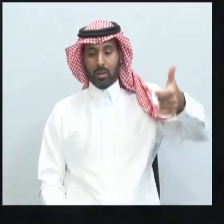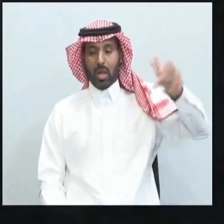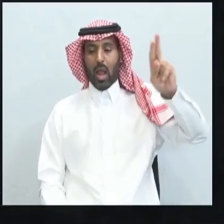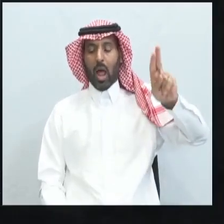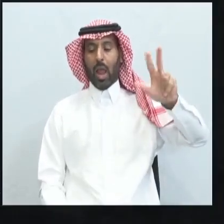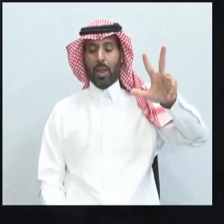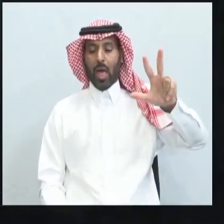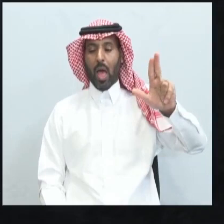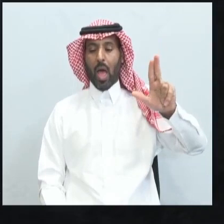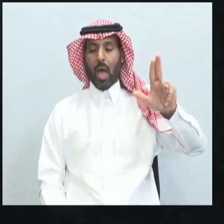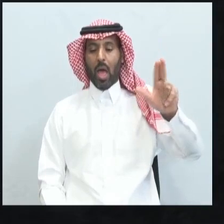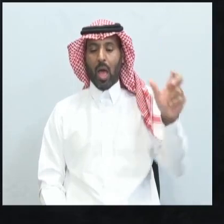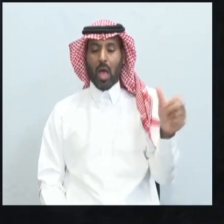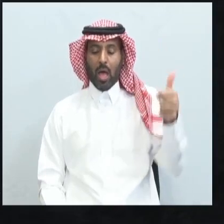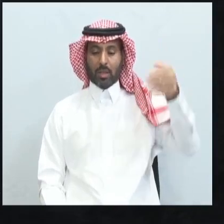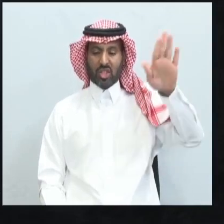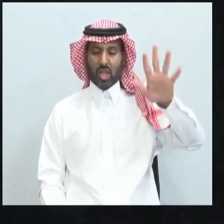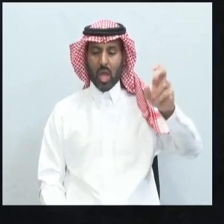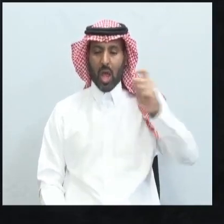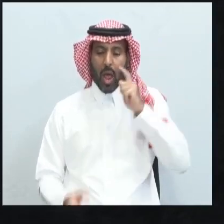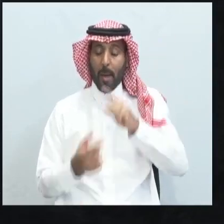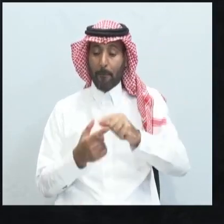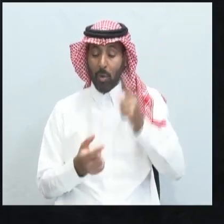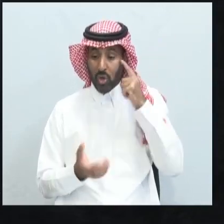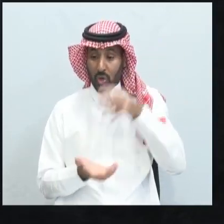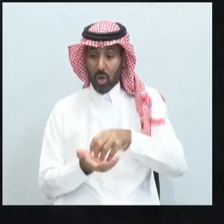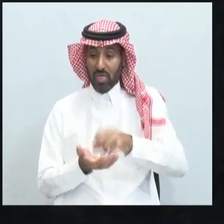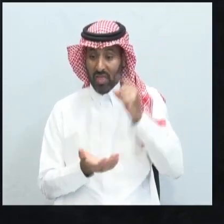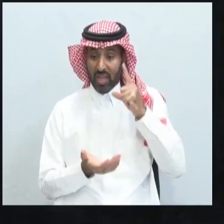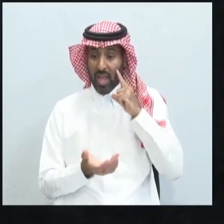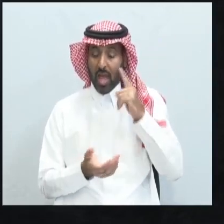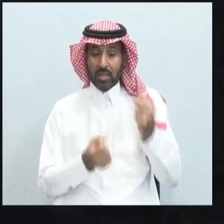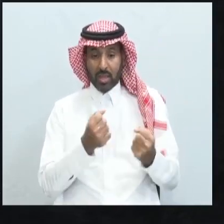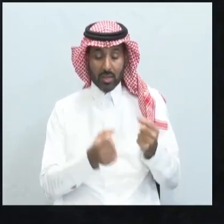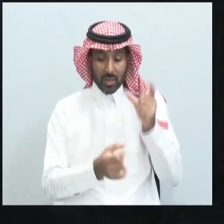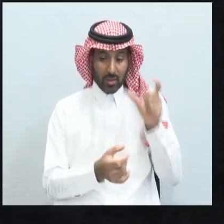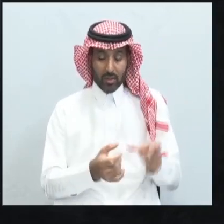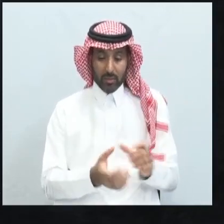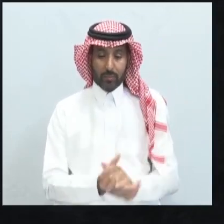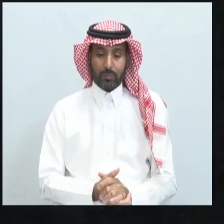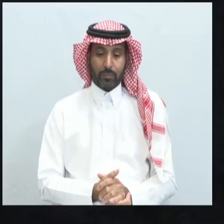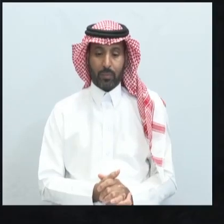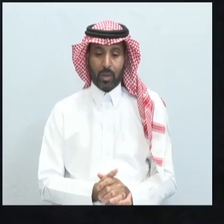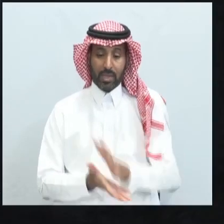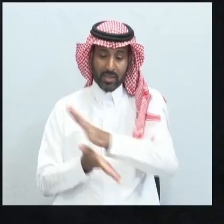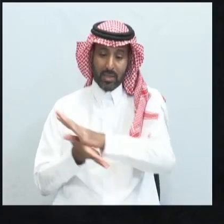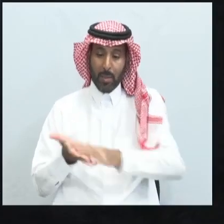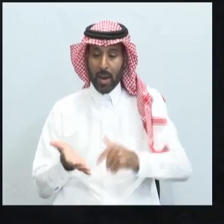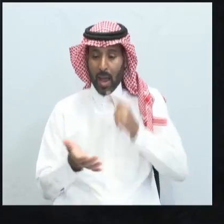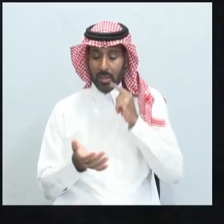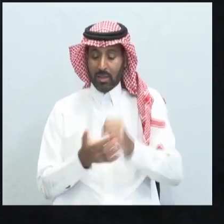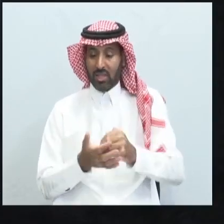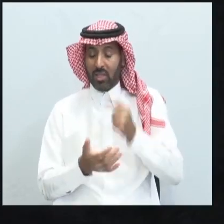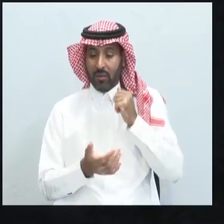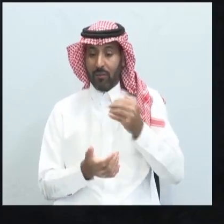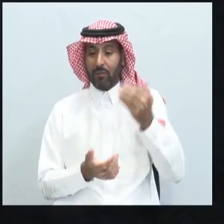الاشياء المدن الذكيه المركبات ذاتيه القياده شبكات الجيل